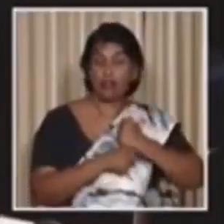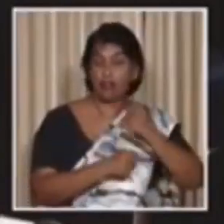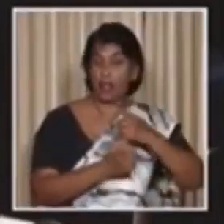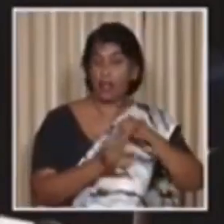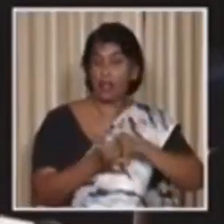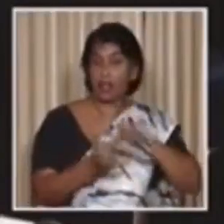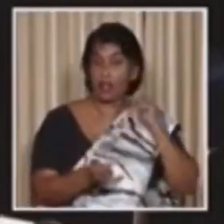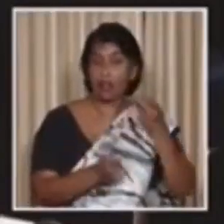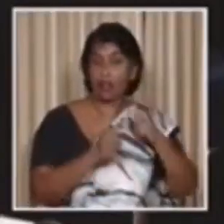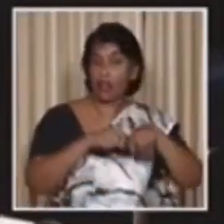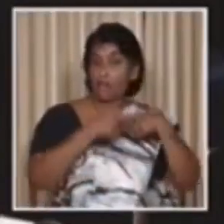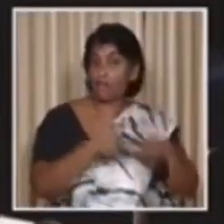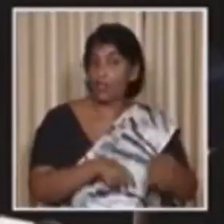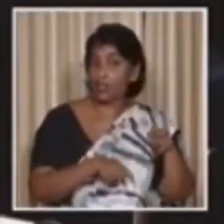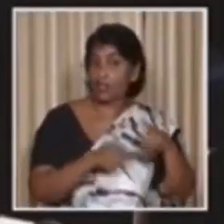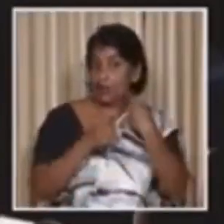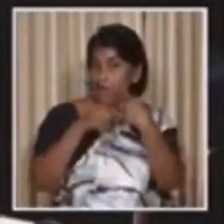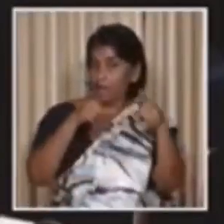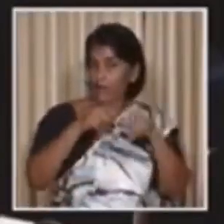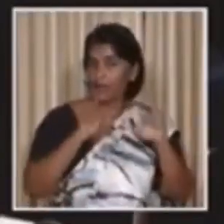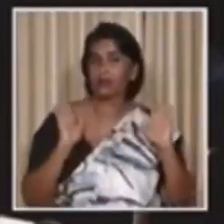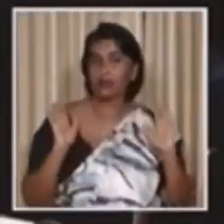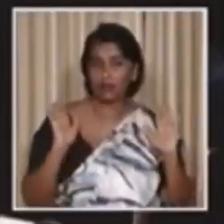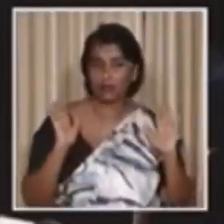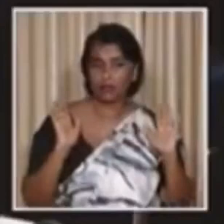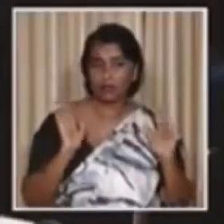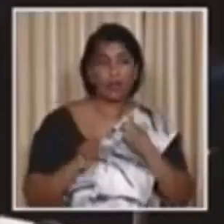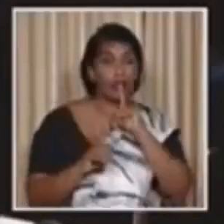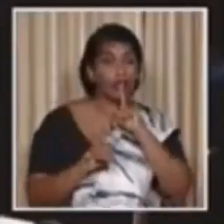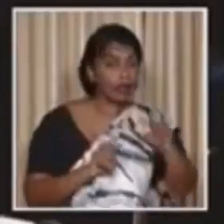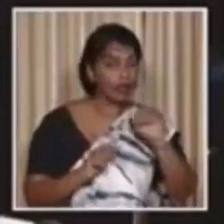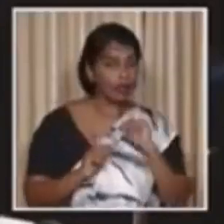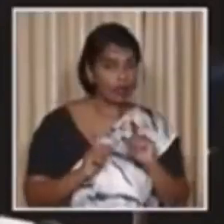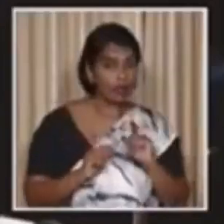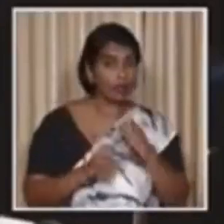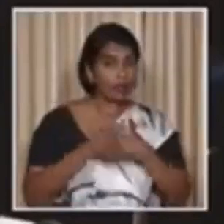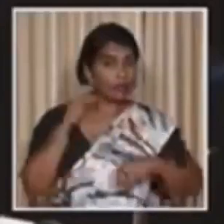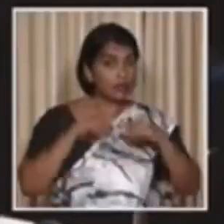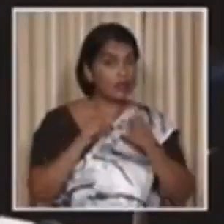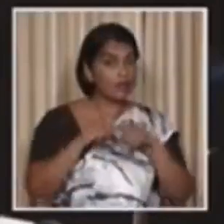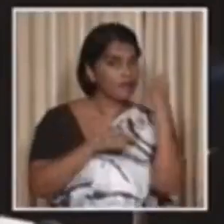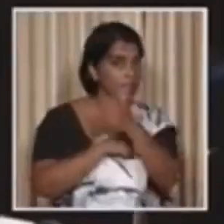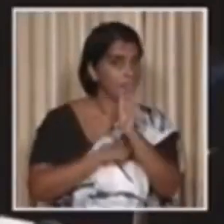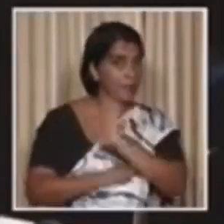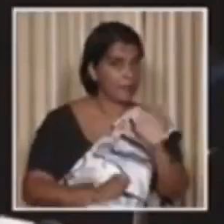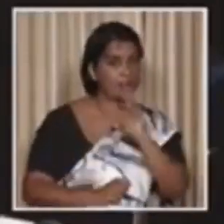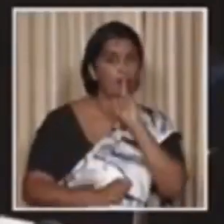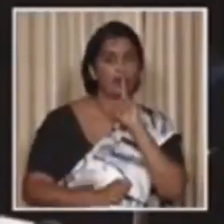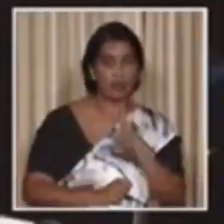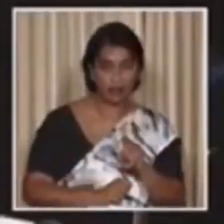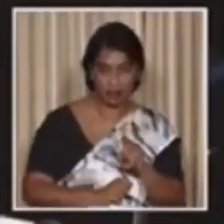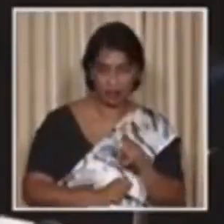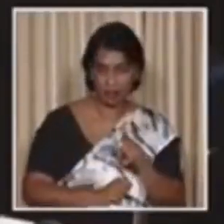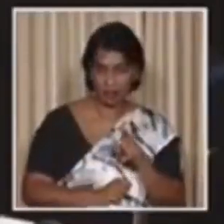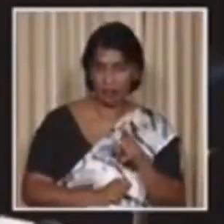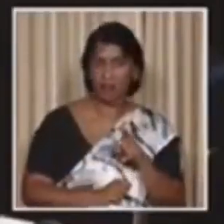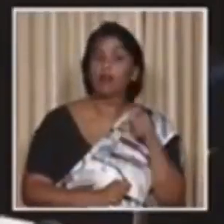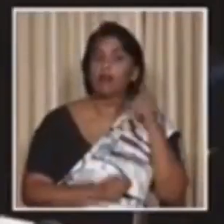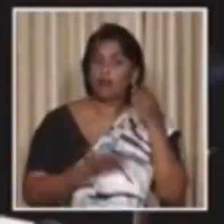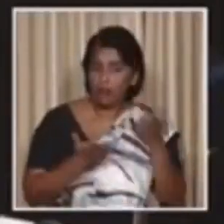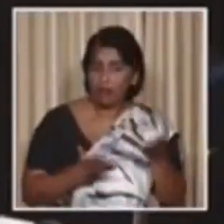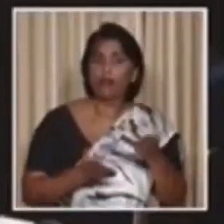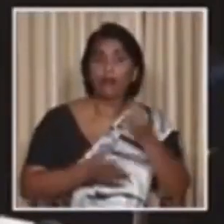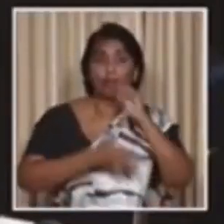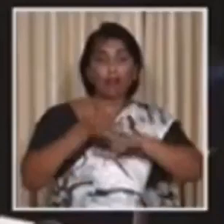නියෝගයක් දෙනවා. ඔයාට සල්ලි වියදම් කරන්න පුළුවන් මේවට විතරයි කියලා. කියලා මොකද්ද කියන්නේ? ඡන්දයට සල්ලි වියදම් කරන්න එපයි කියලා කියනවා. ඉතින් තමුන්වහන්සේ